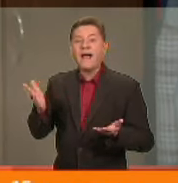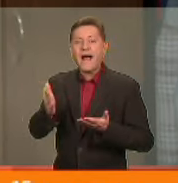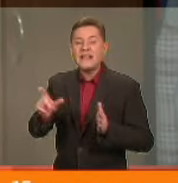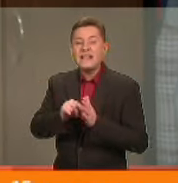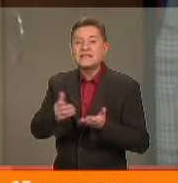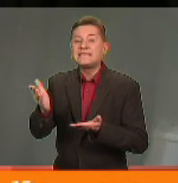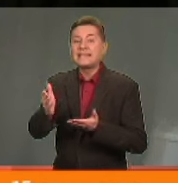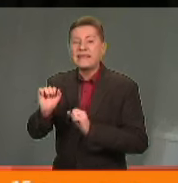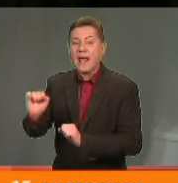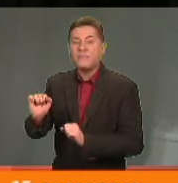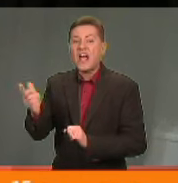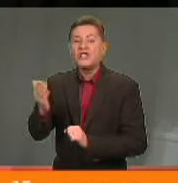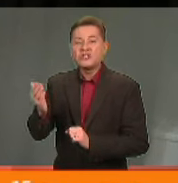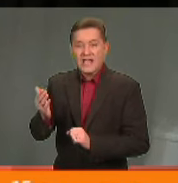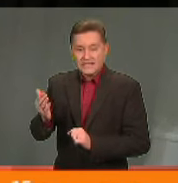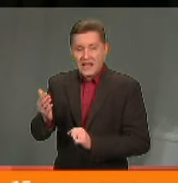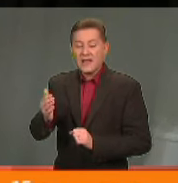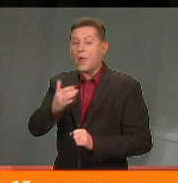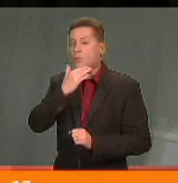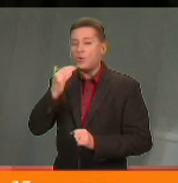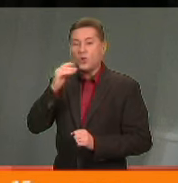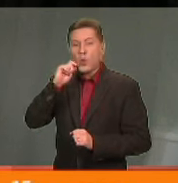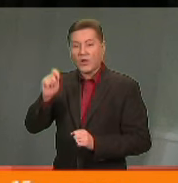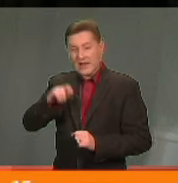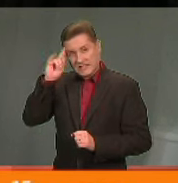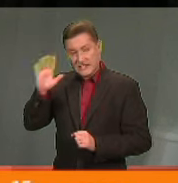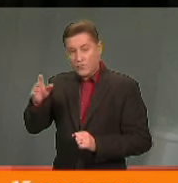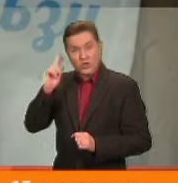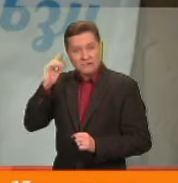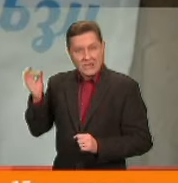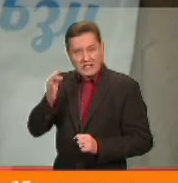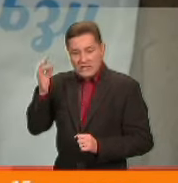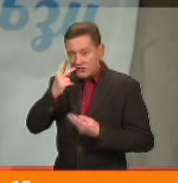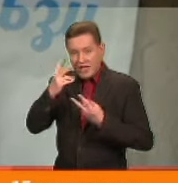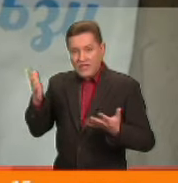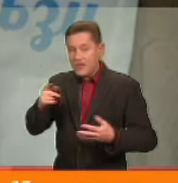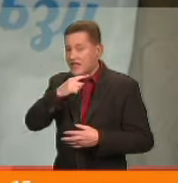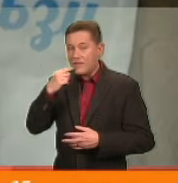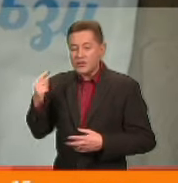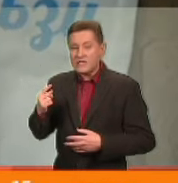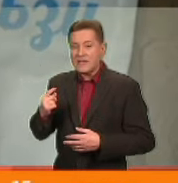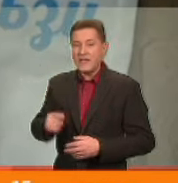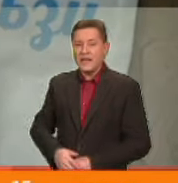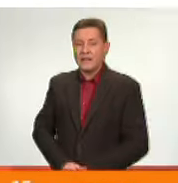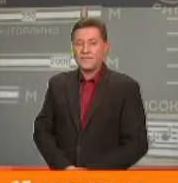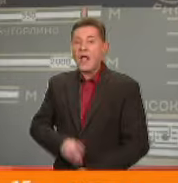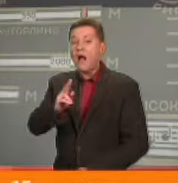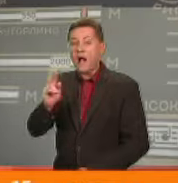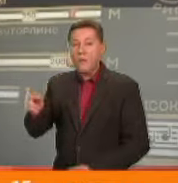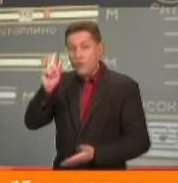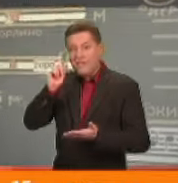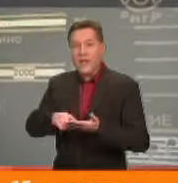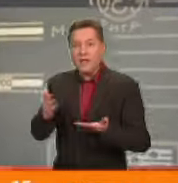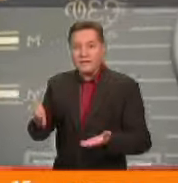кем, на чьей стороне? Почему многих украинских звезд не слышно и не видно в России? А главное, за кем идти, кому верить?